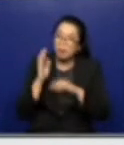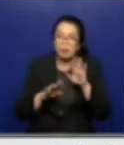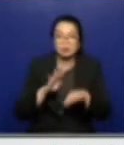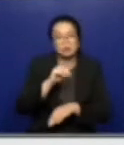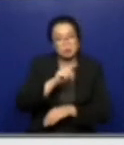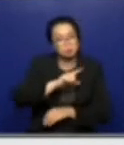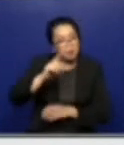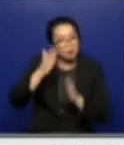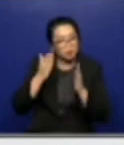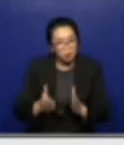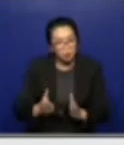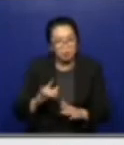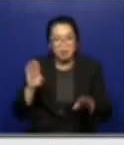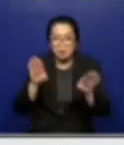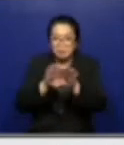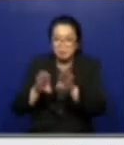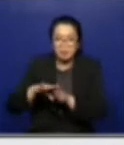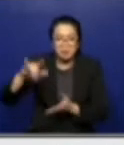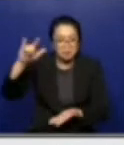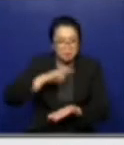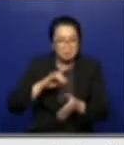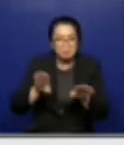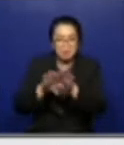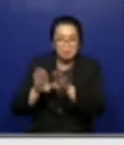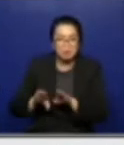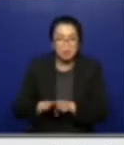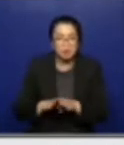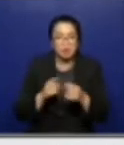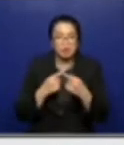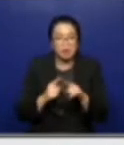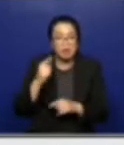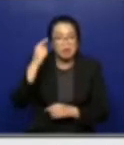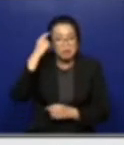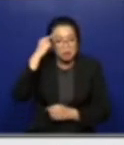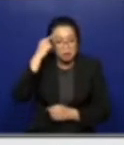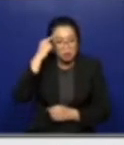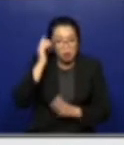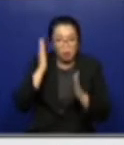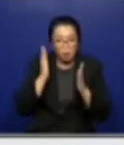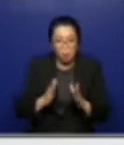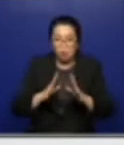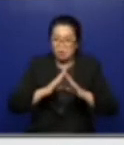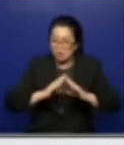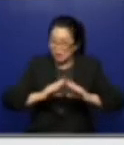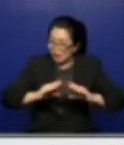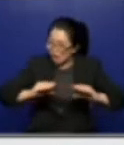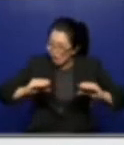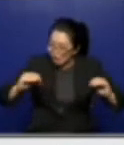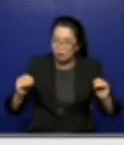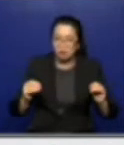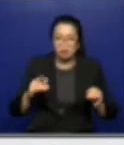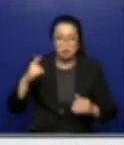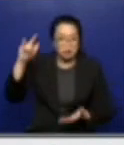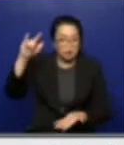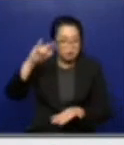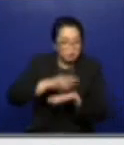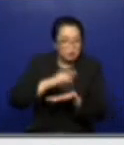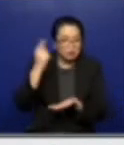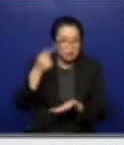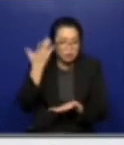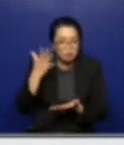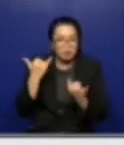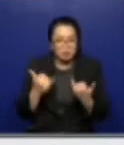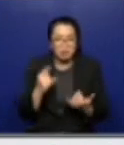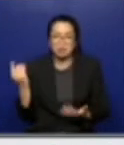อนว่าเข้ามาไม่ถึงหลักล้านแน่นอนคิดว่าจำนวนนั้นหายไปจะเกิดอะไรขึ้น ท่านอาจจะบอกว่ารณรงค์ให้เที่